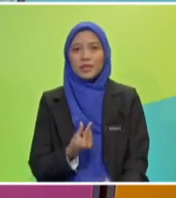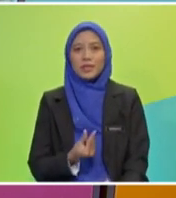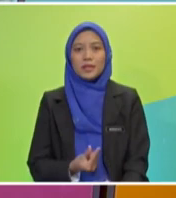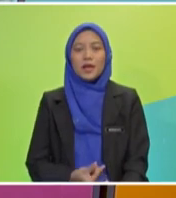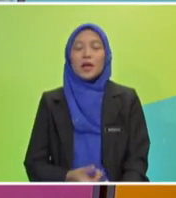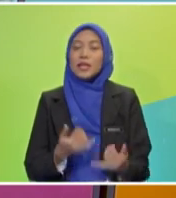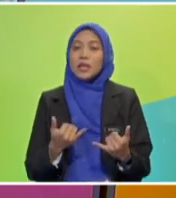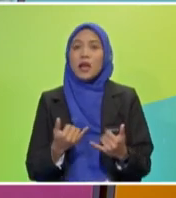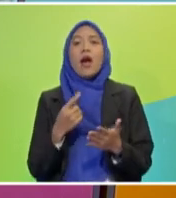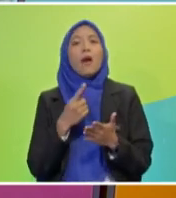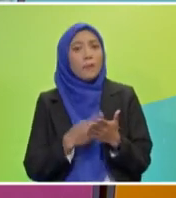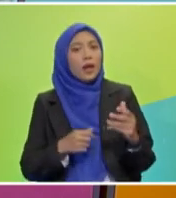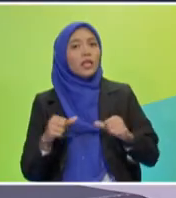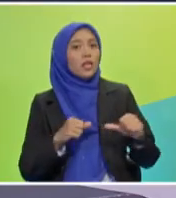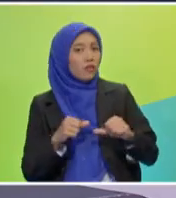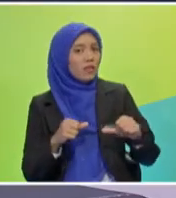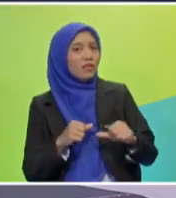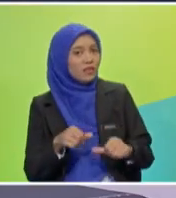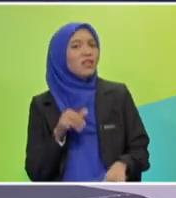kali ni cikgu? Apa ya?